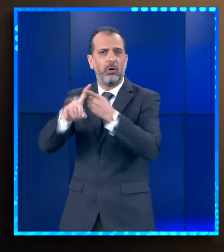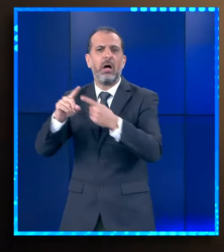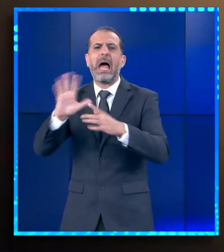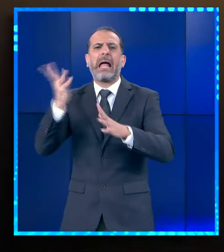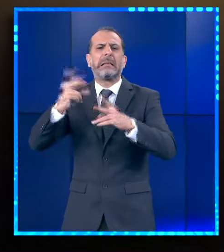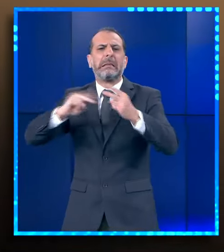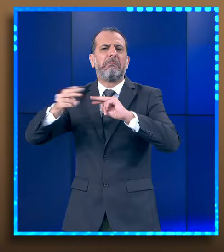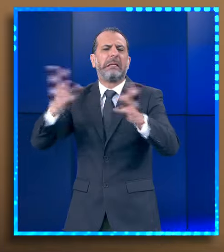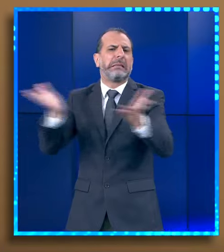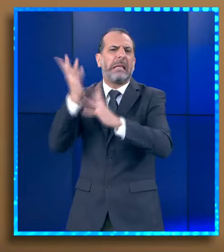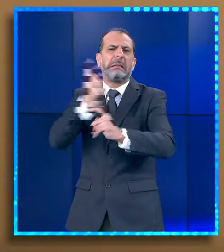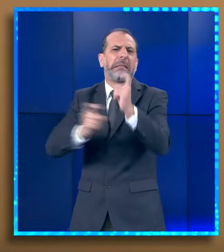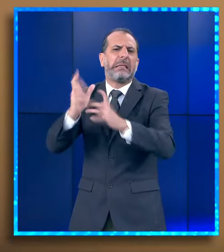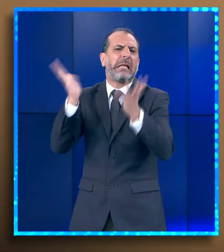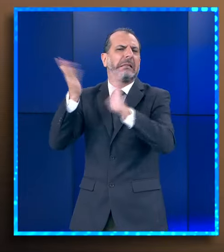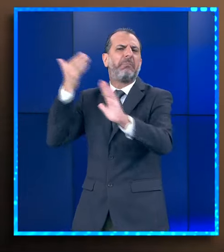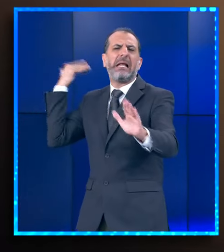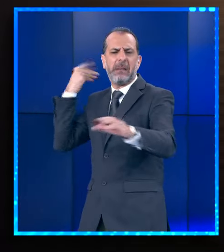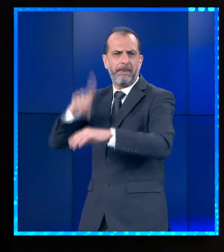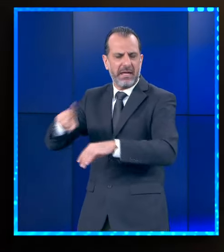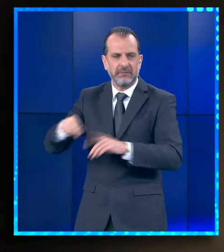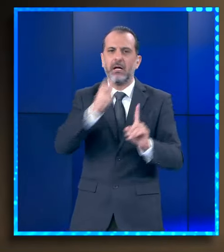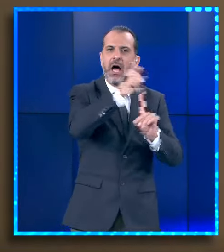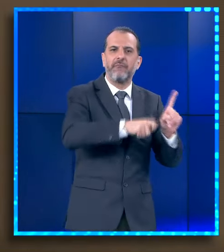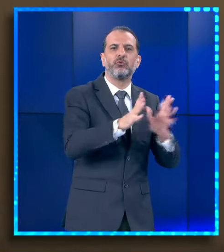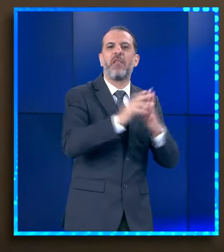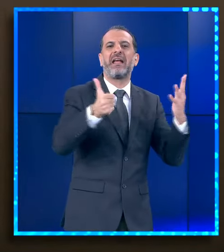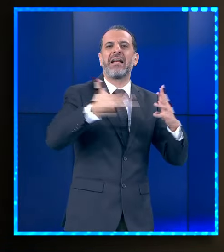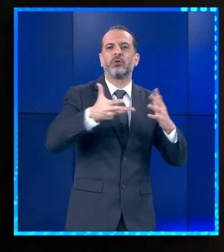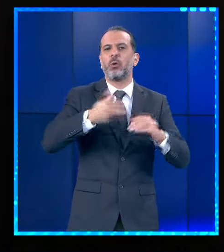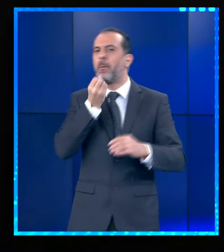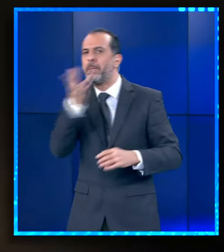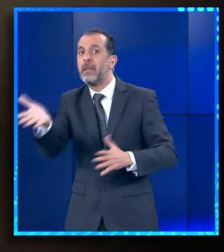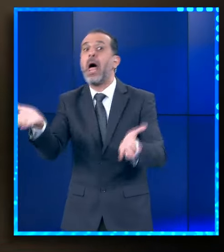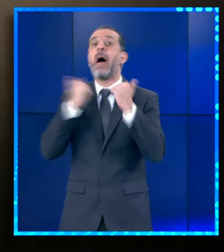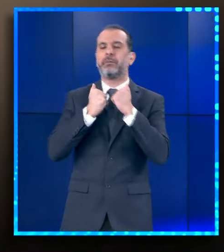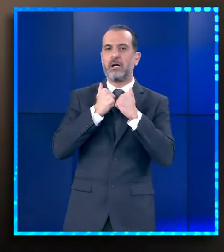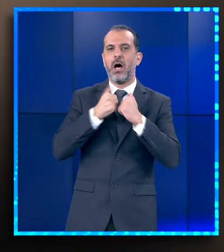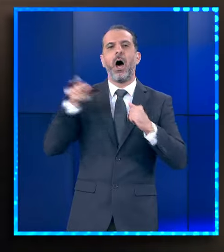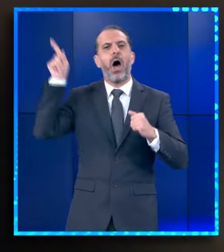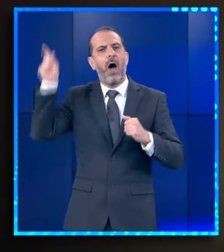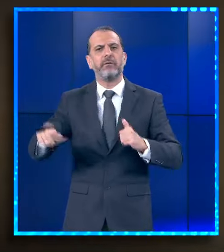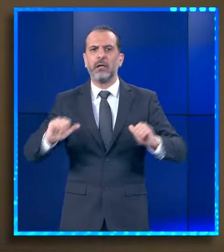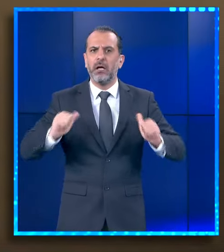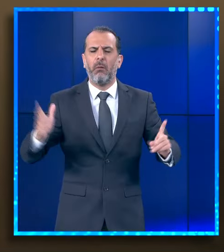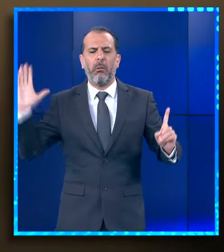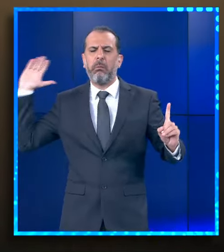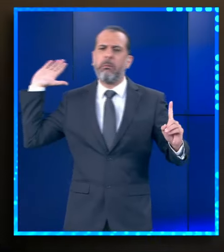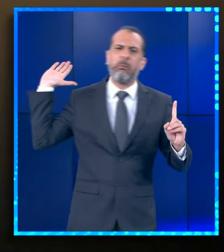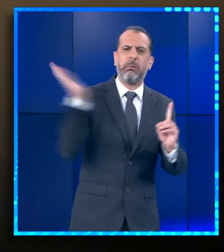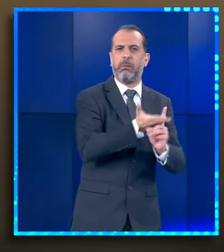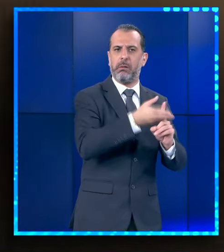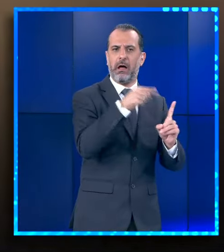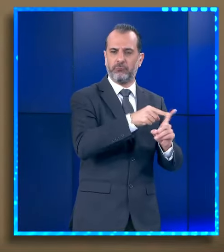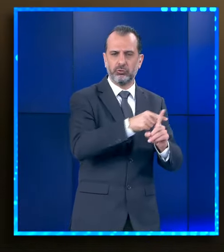μια παρεξήγηση που είχε δημιουργηθεί τις προηγούμενες μέρες. Ο 16χρονος αρνήθηκε να τους βοηθήσει και τότε αυτοί χωρίς δισταγμό τον ξυλοφόρτωσαν